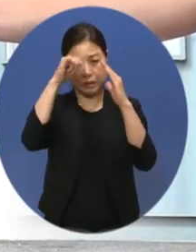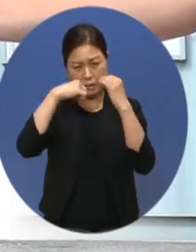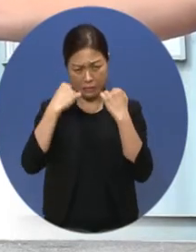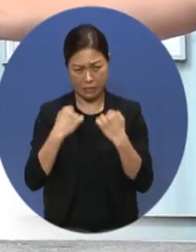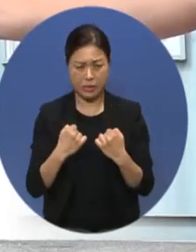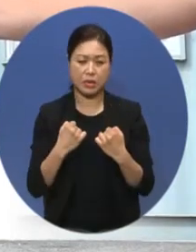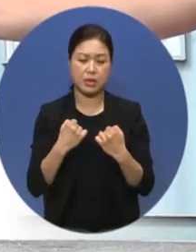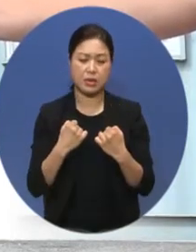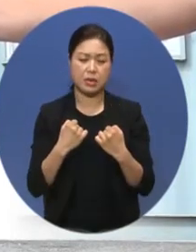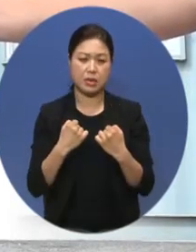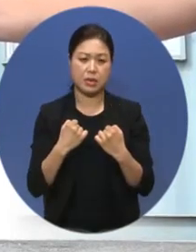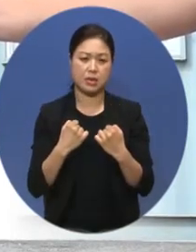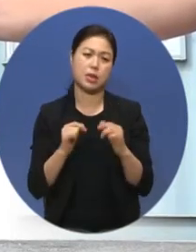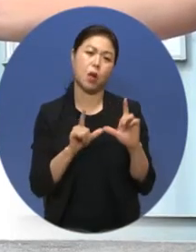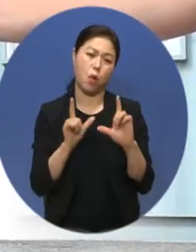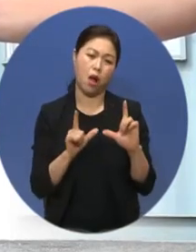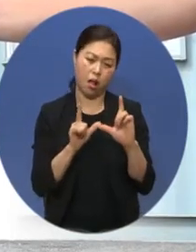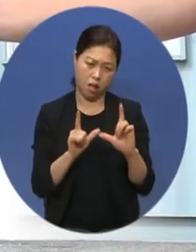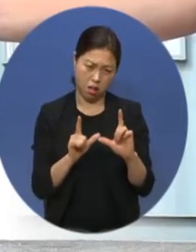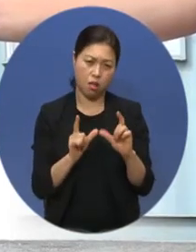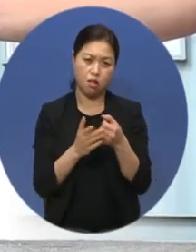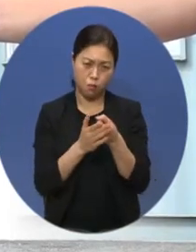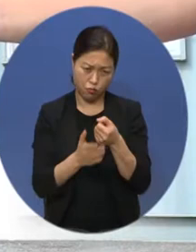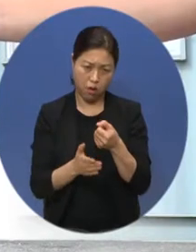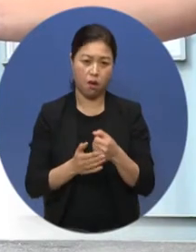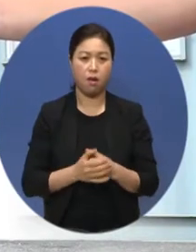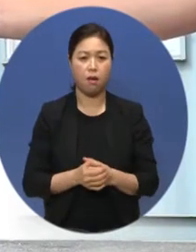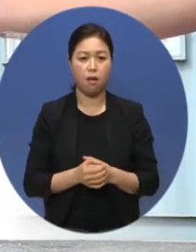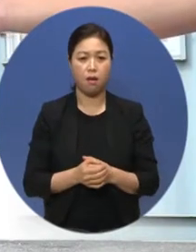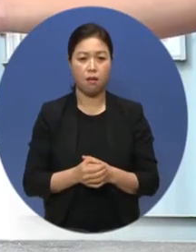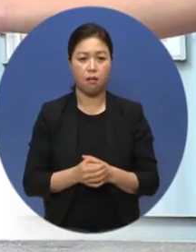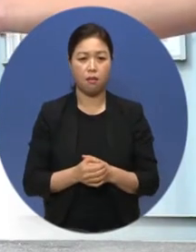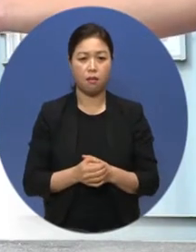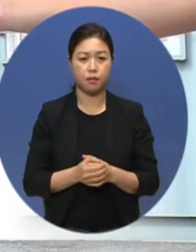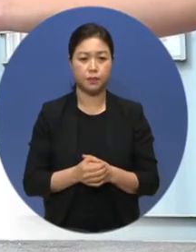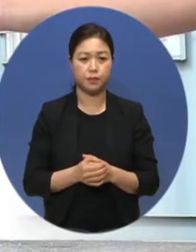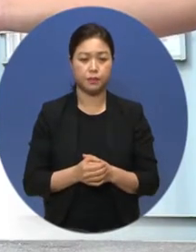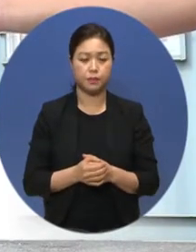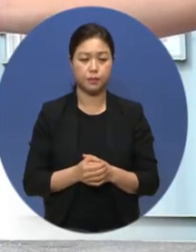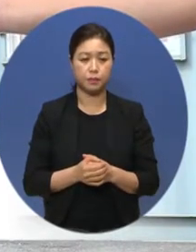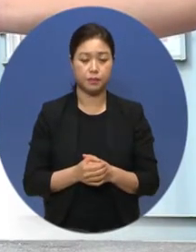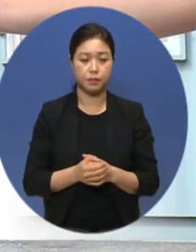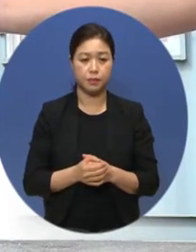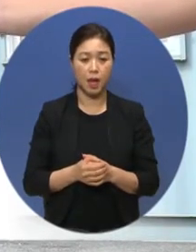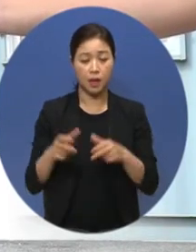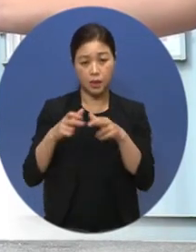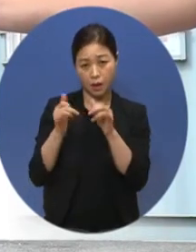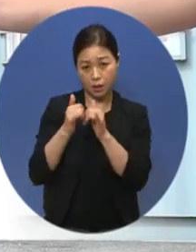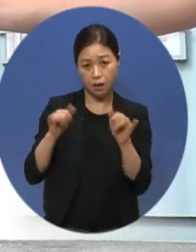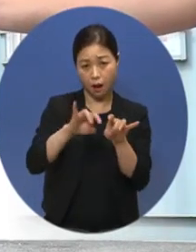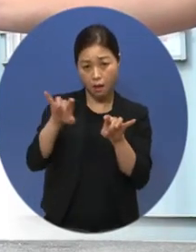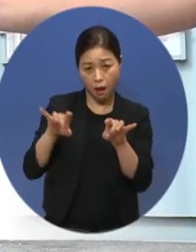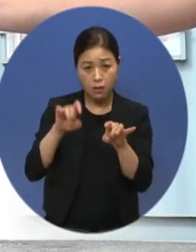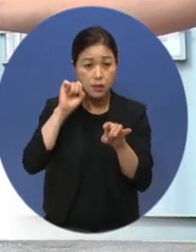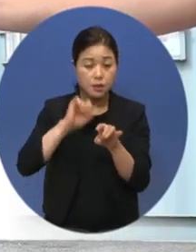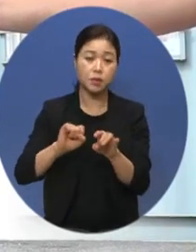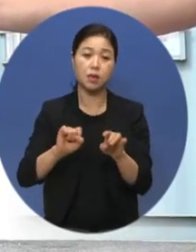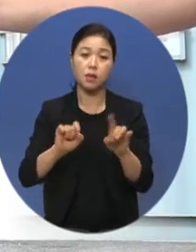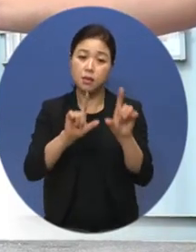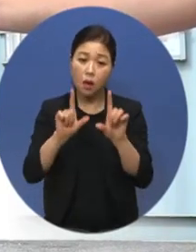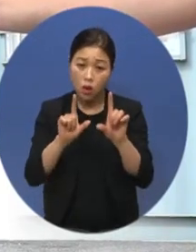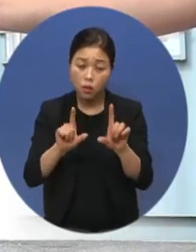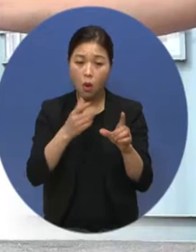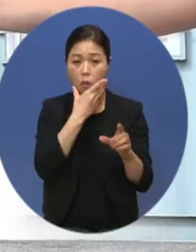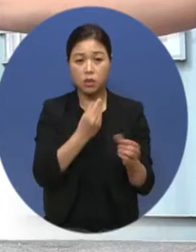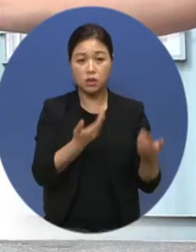안에서 갇혀있는 생활을 벌써 7개월이나 하다 보니까 각자 가인의 그 취미 생활도 나와서 우리 복지센터에 와서